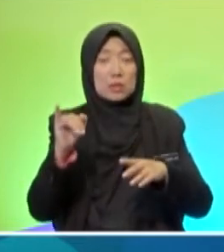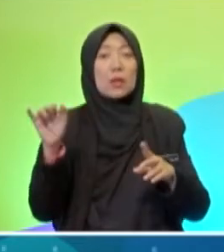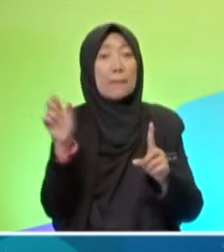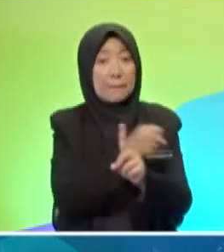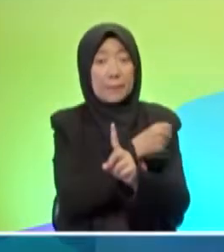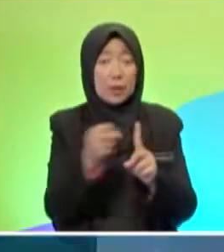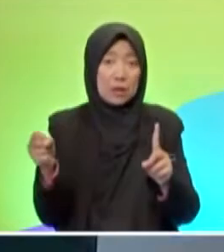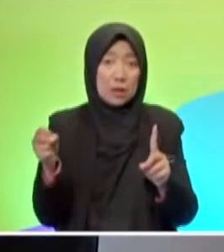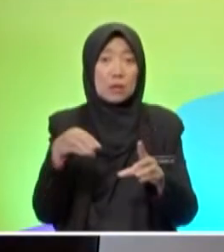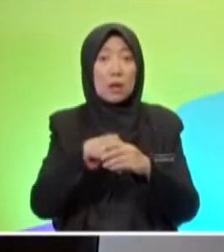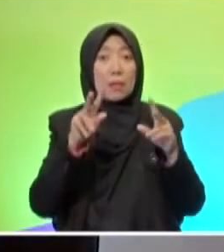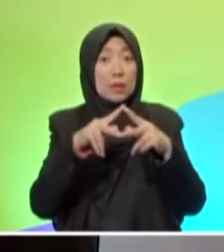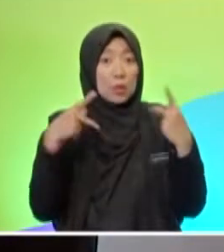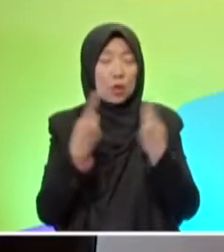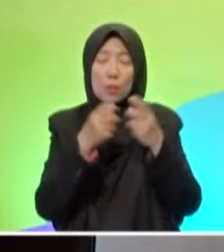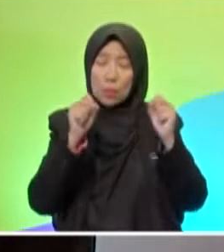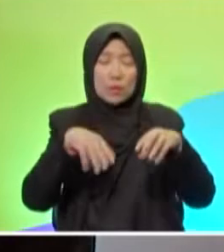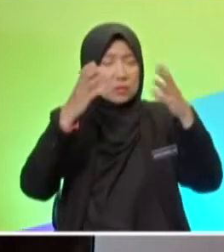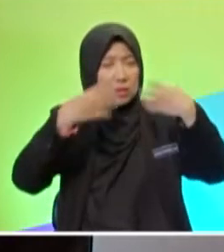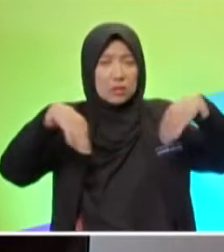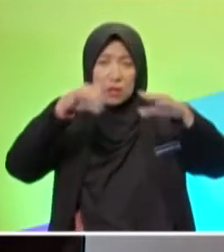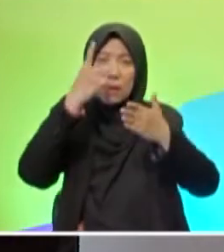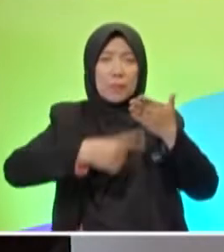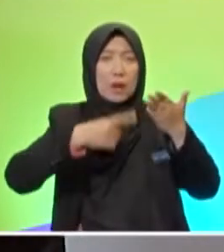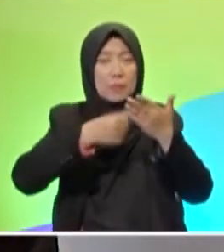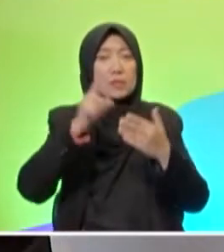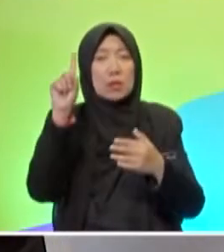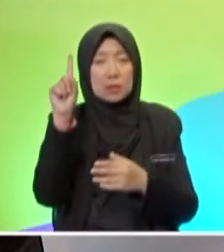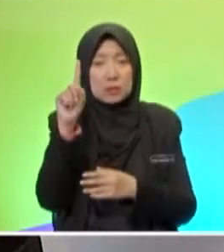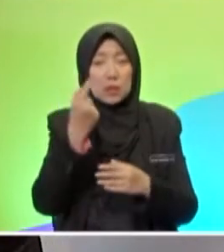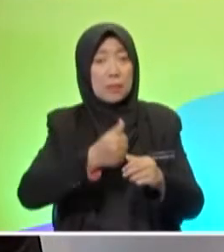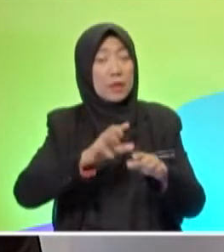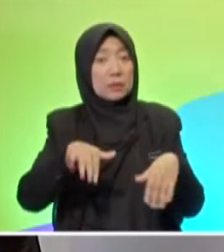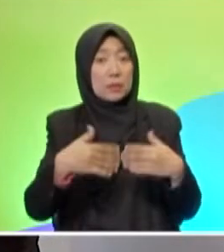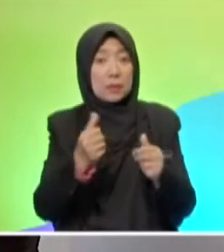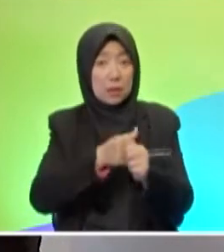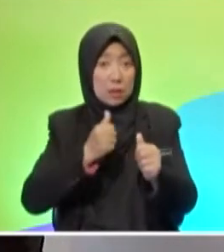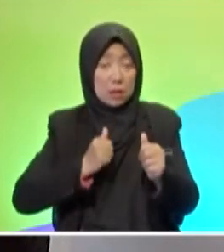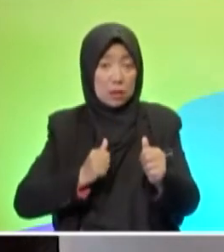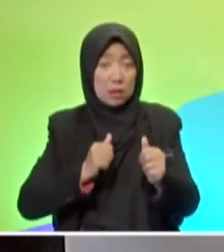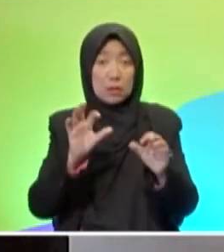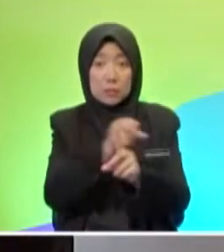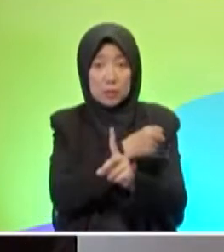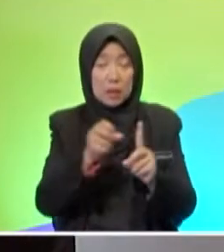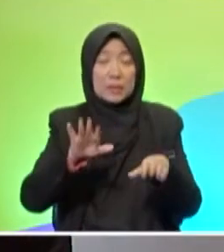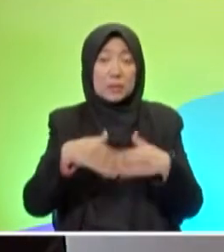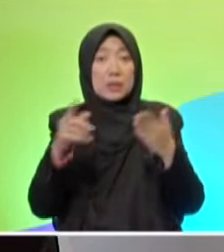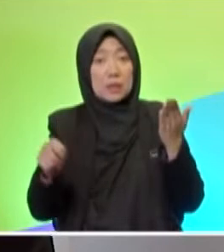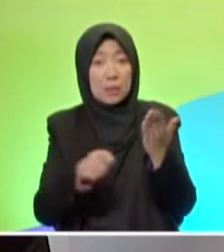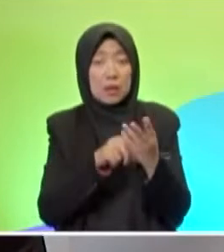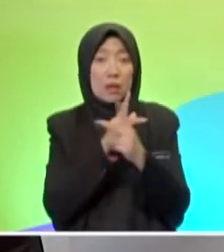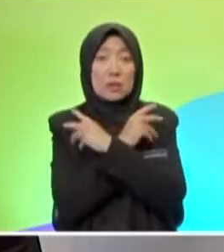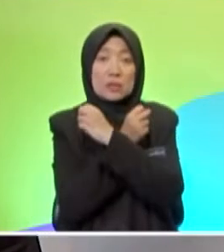saja berkaitan dengan bagaimana nak mengelakkan waktunya penderaan Bagaimana enak menambahkan rasa kasih sayang dalam keluarga dan